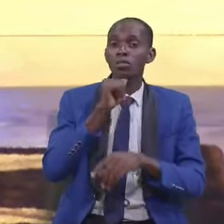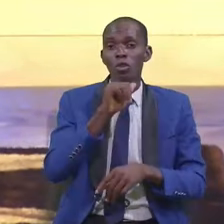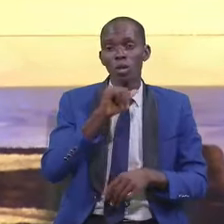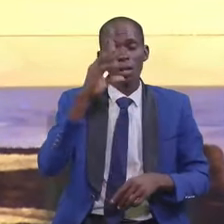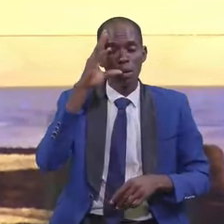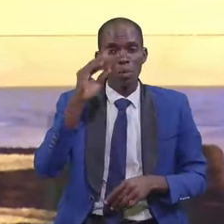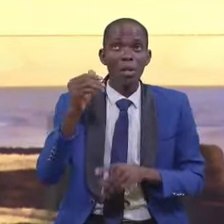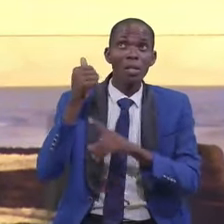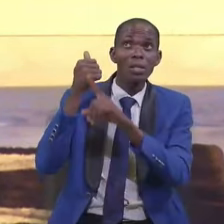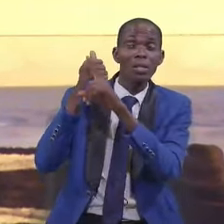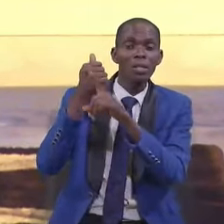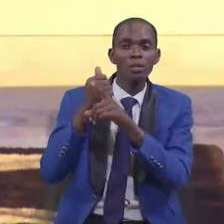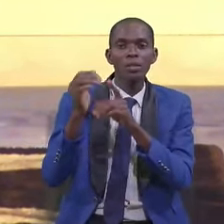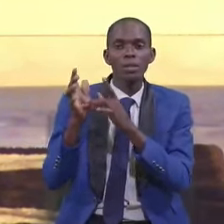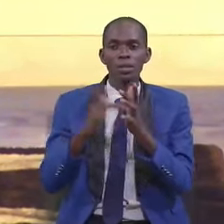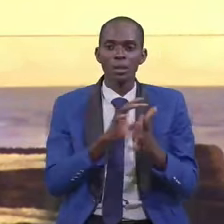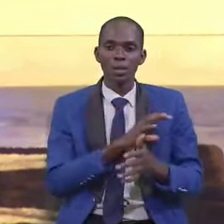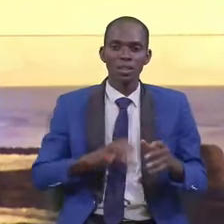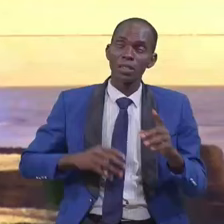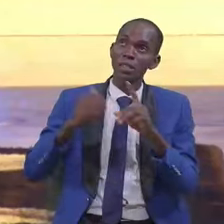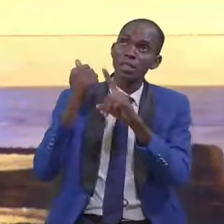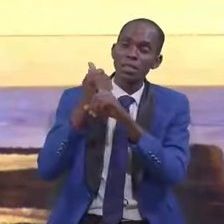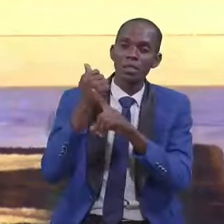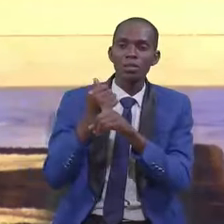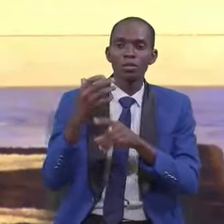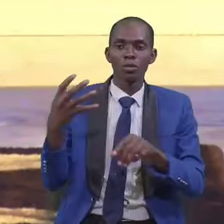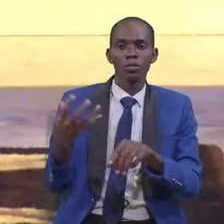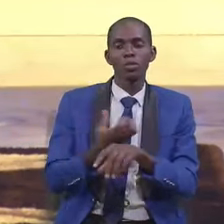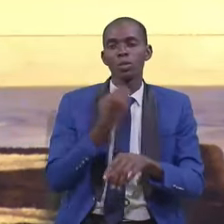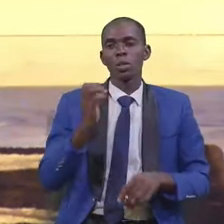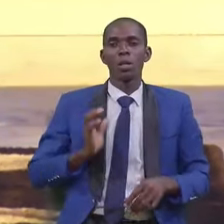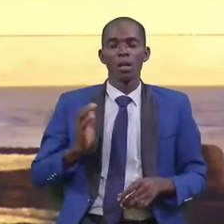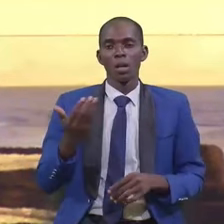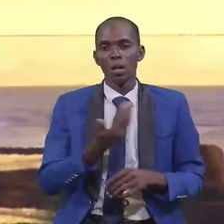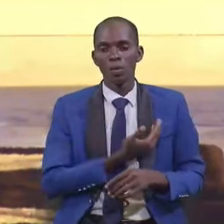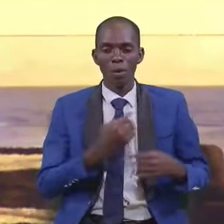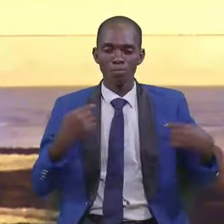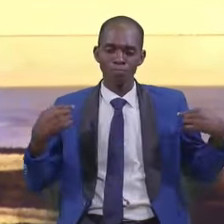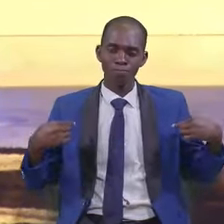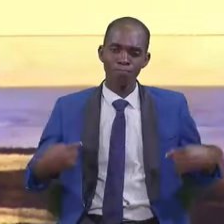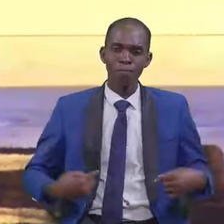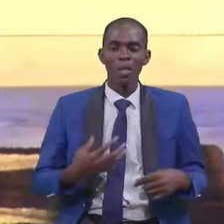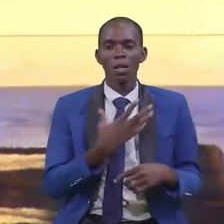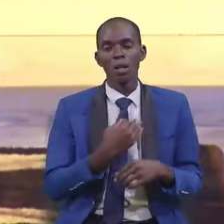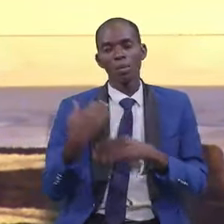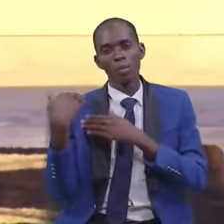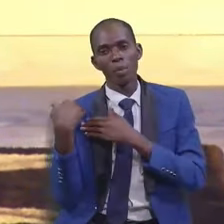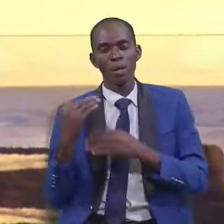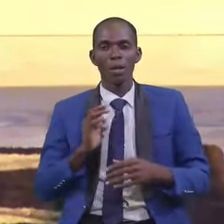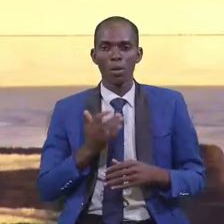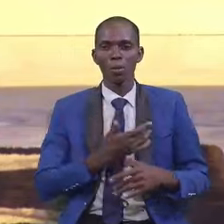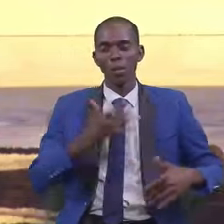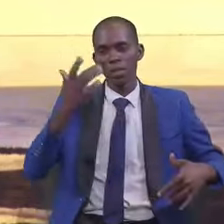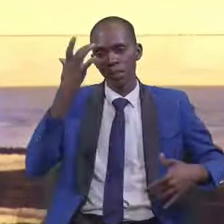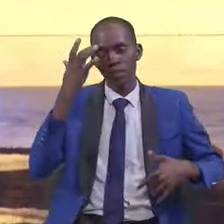lui-même. Il a pris nos infirmités et il s'est chargé de nos maladies.